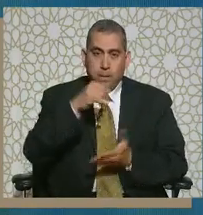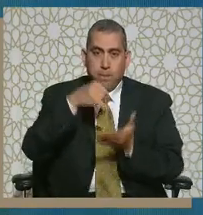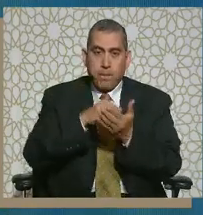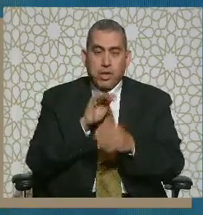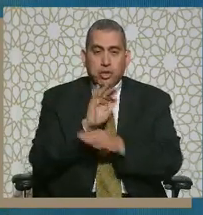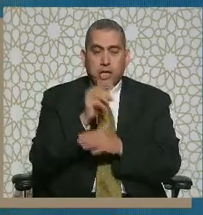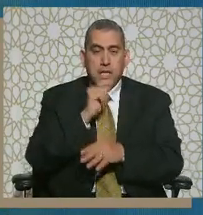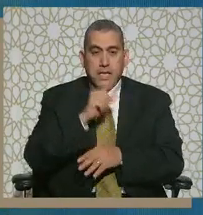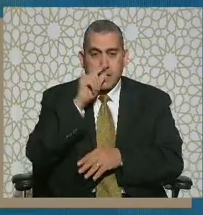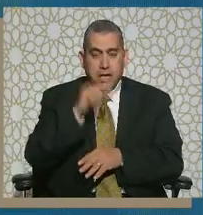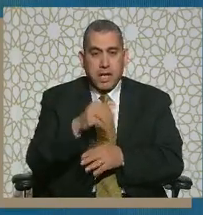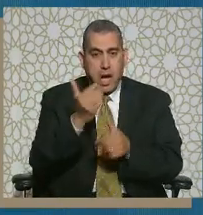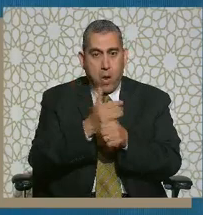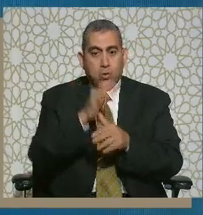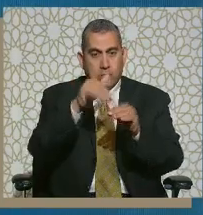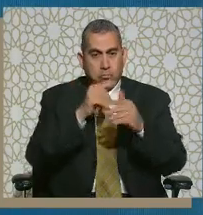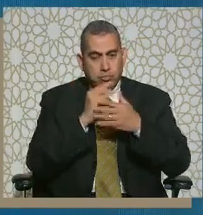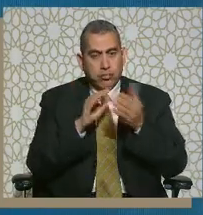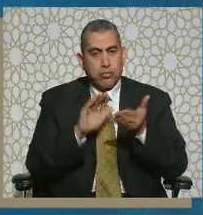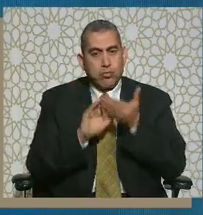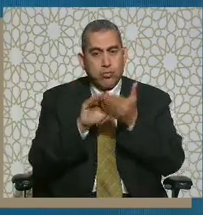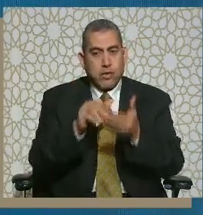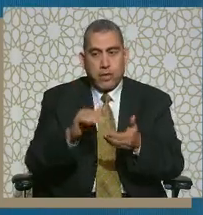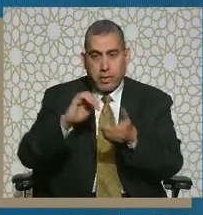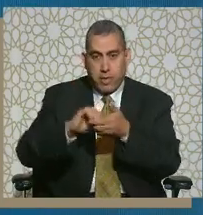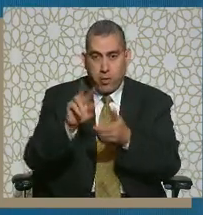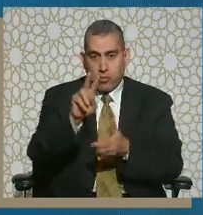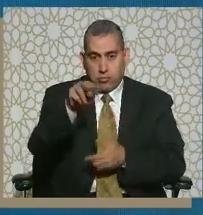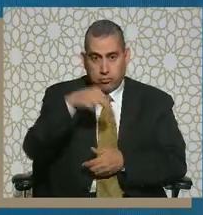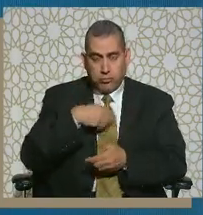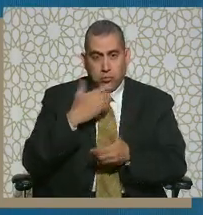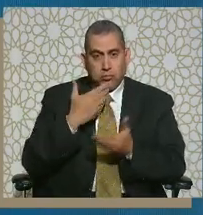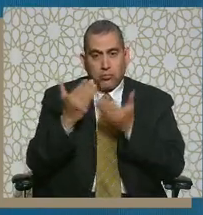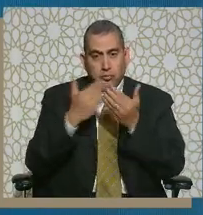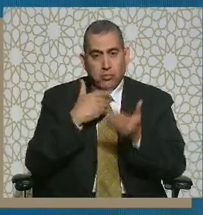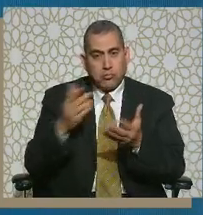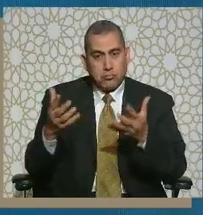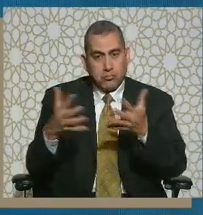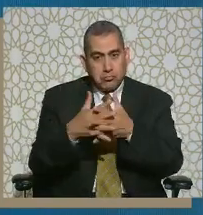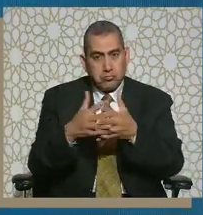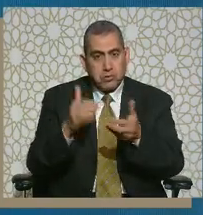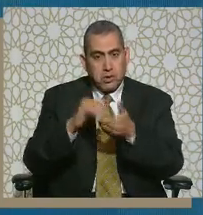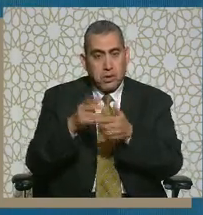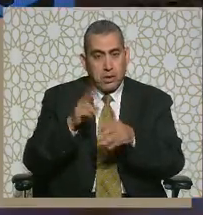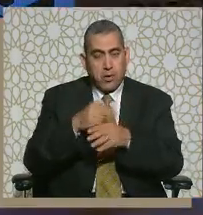الزواجي، نساعدكم لو انك انتوا اتفقتوا ازاي ممكن ترجعوا الزواج ده مرة تانية. نعم.